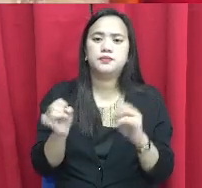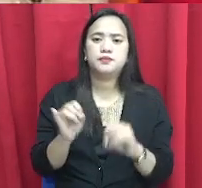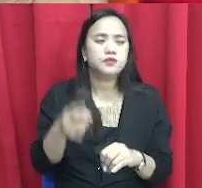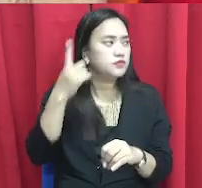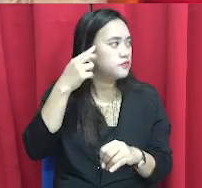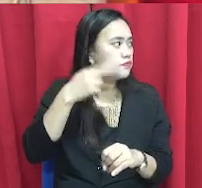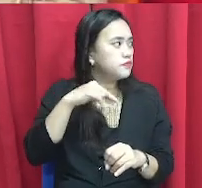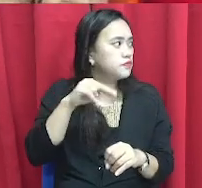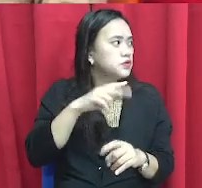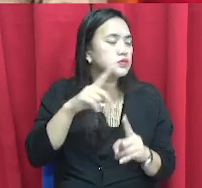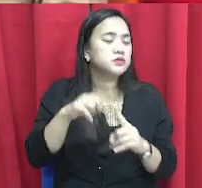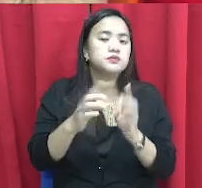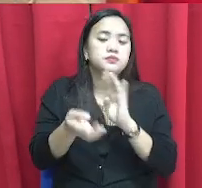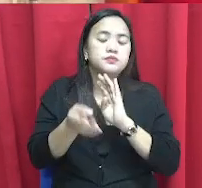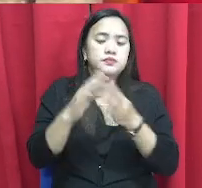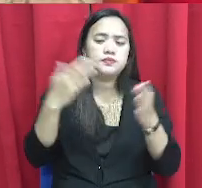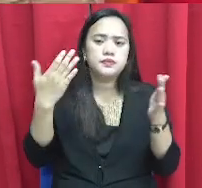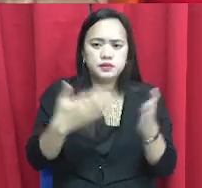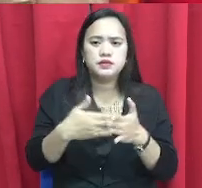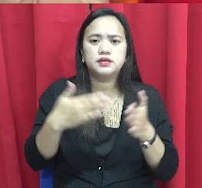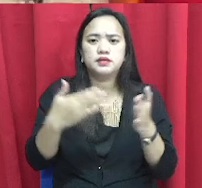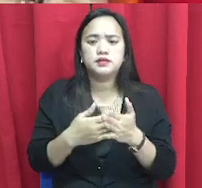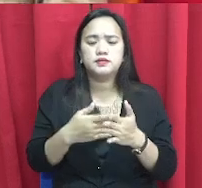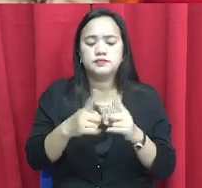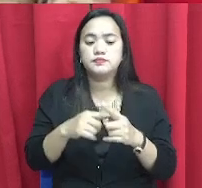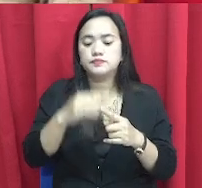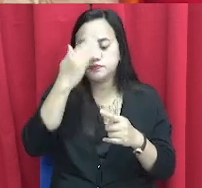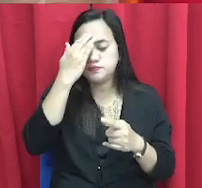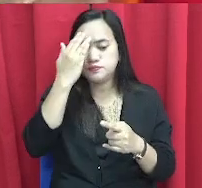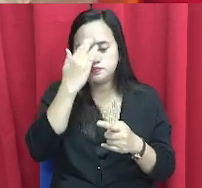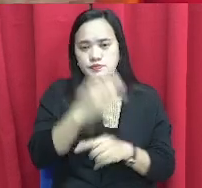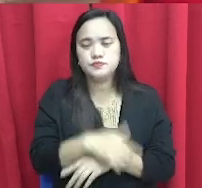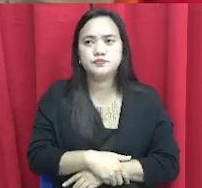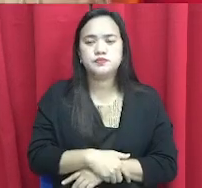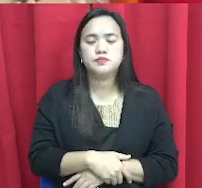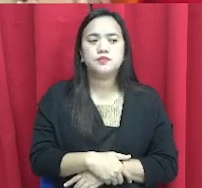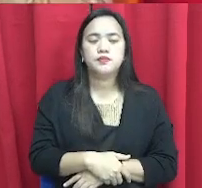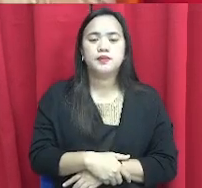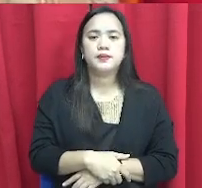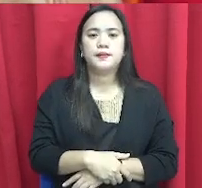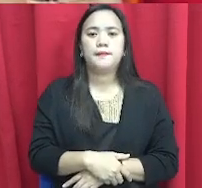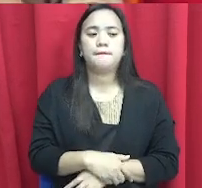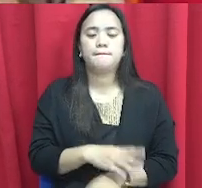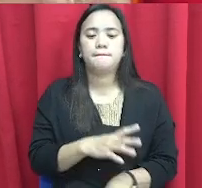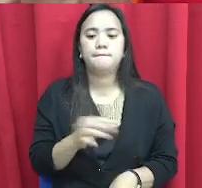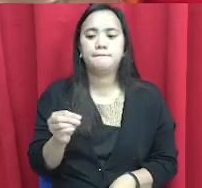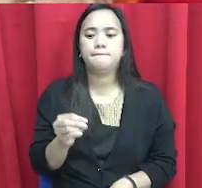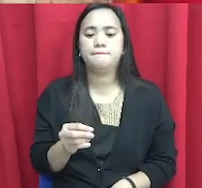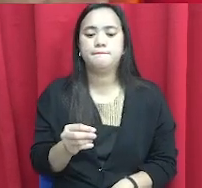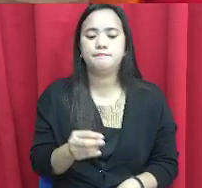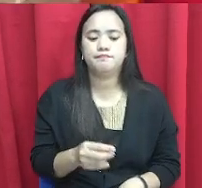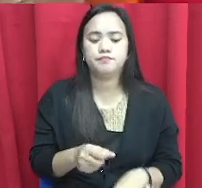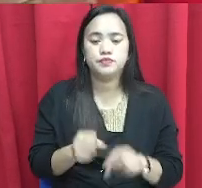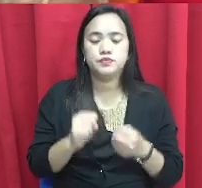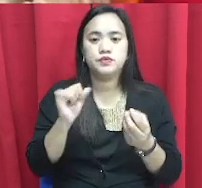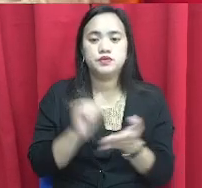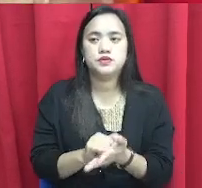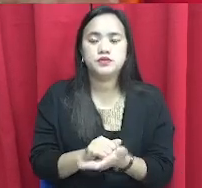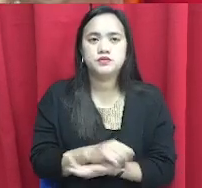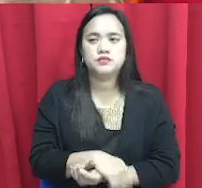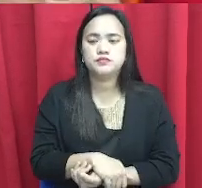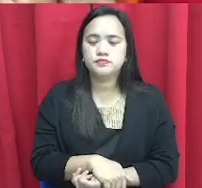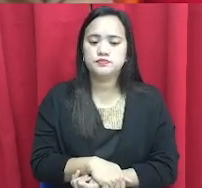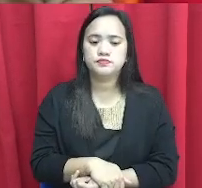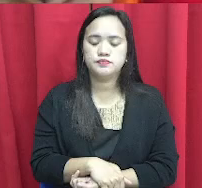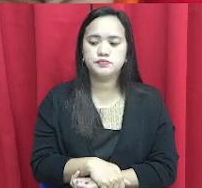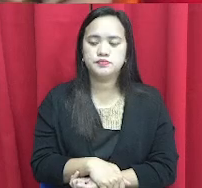po nating pagtibayin ang ating pagkakilala sa Diyos at pagsunod sa salita ng Diyos upang tumibay tayo at